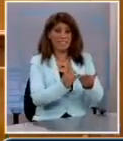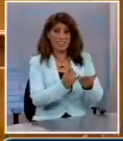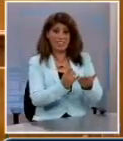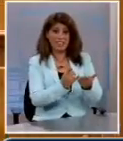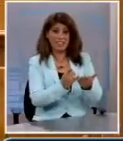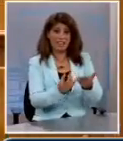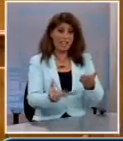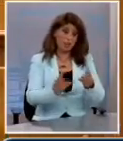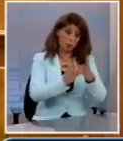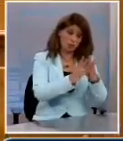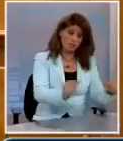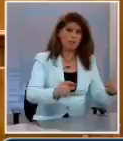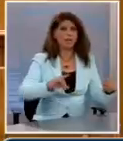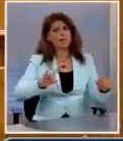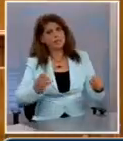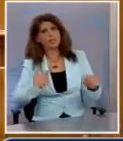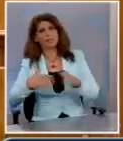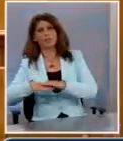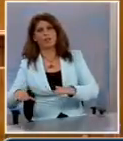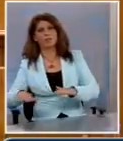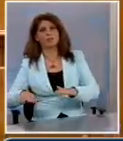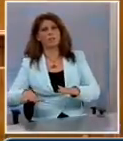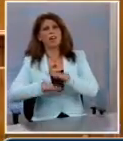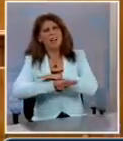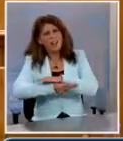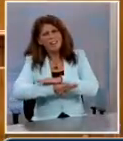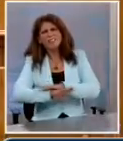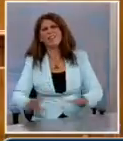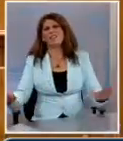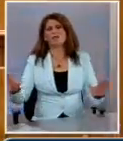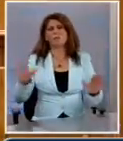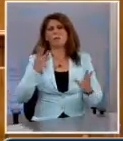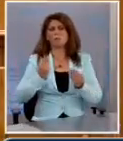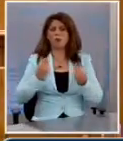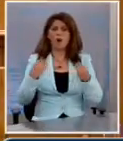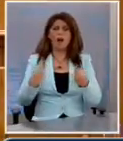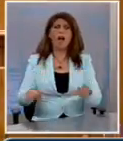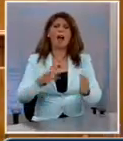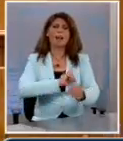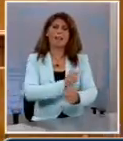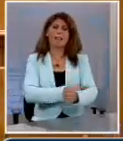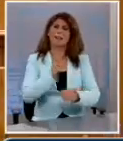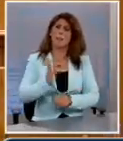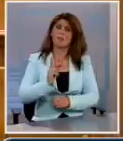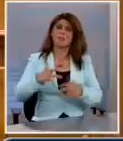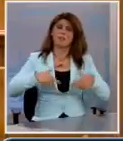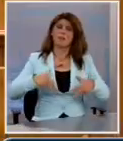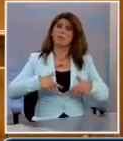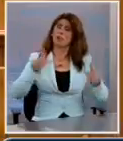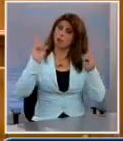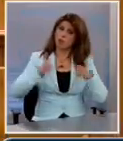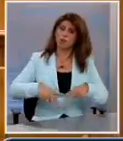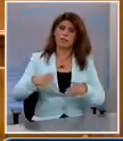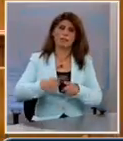μας τελειώνουν. Ας τελειώνουμε λοιπόν με την πιο ανίκανη και επικίνδυνη κυβέρνηση που έχει γνωρίσει ο τόπος από